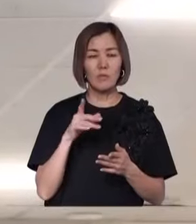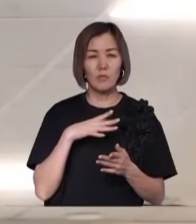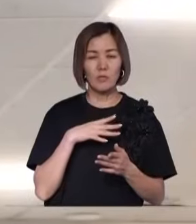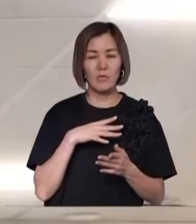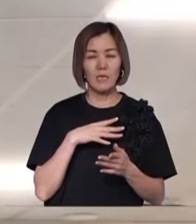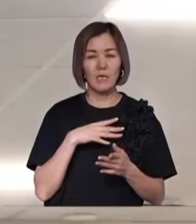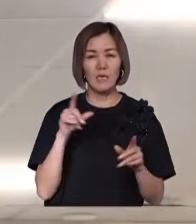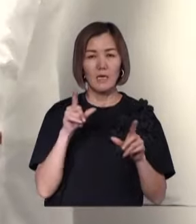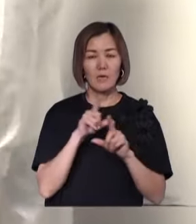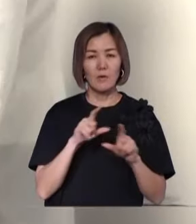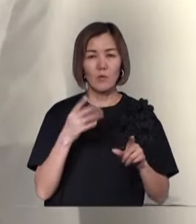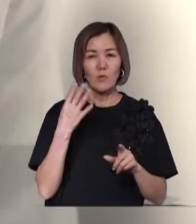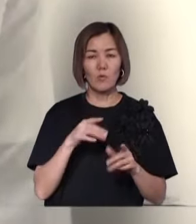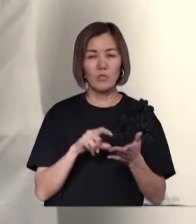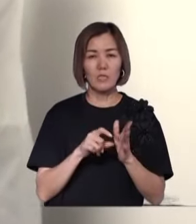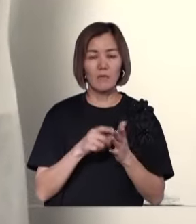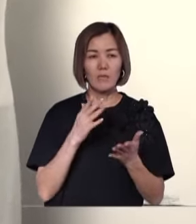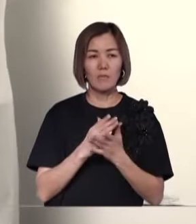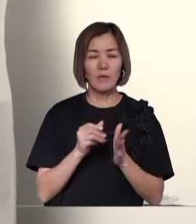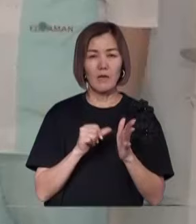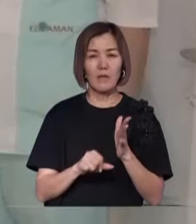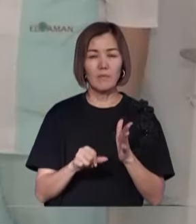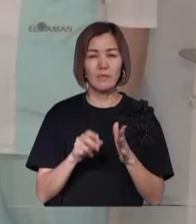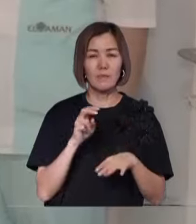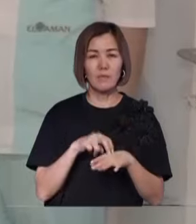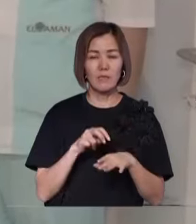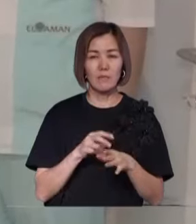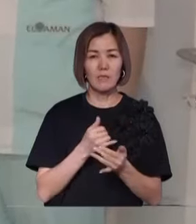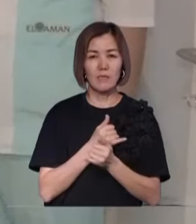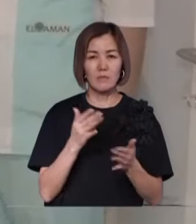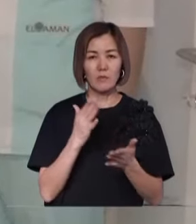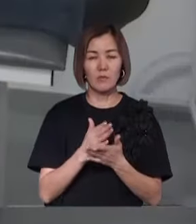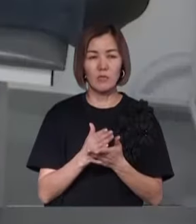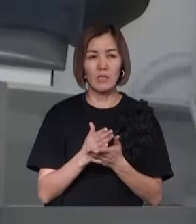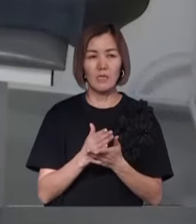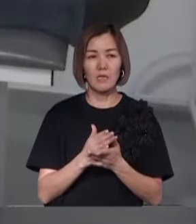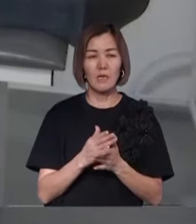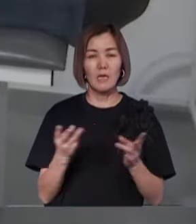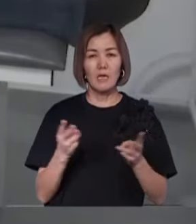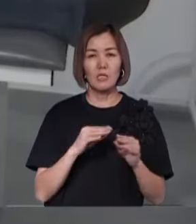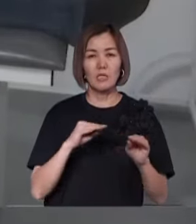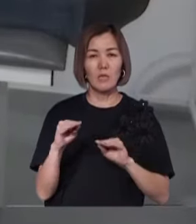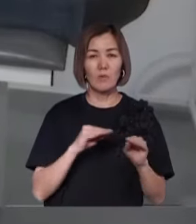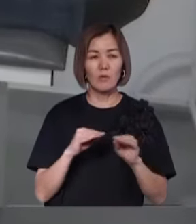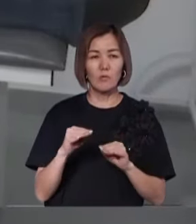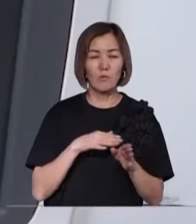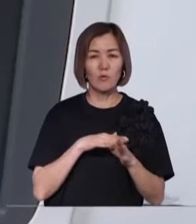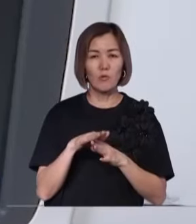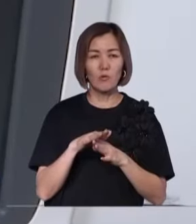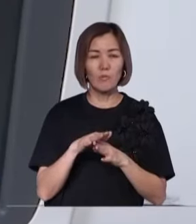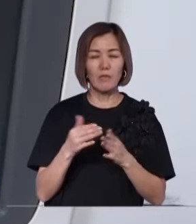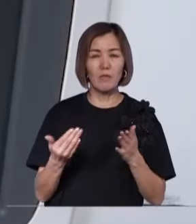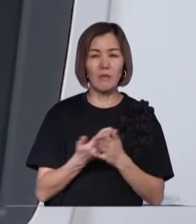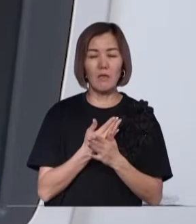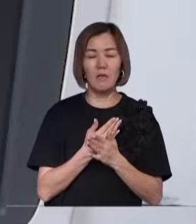Аталмыш мекемеде 30-ға жуық кабинет бар. 60-тан аса медперсонал жұмыс істейді. Ал қажетті құрал жабдықпен толықтай